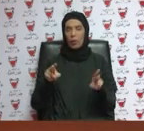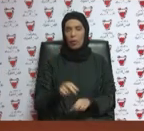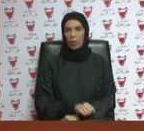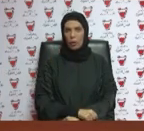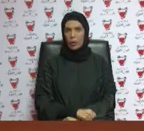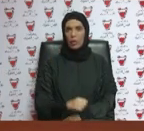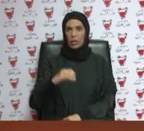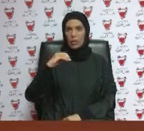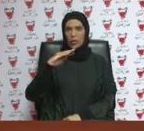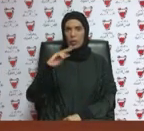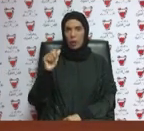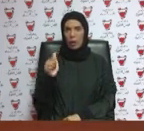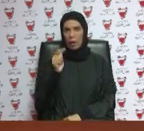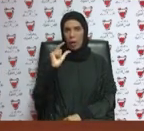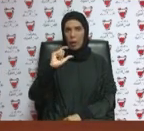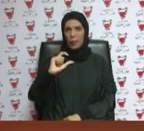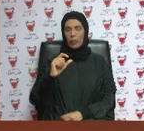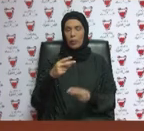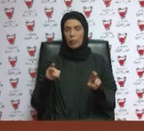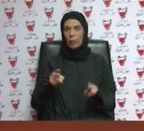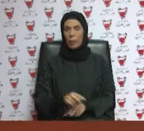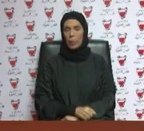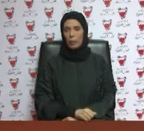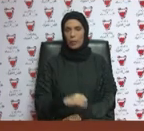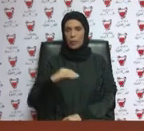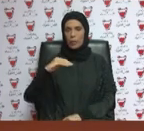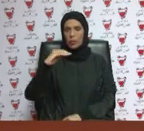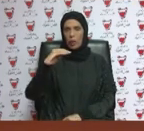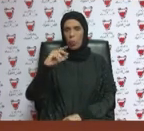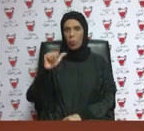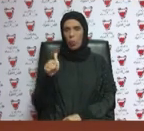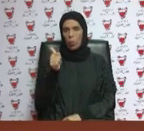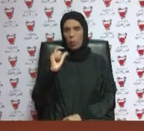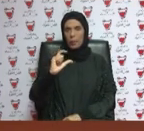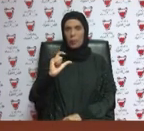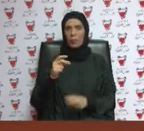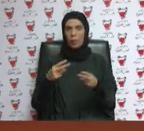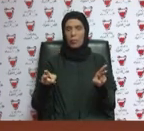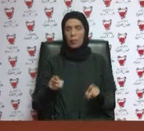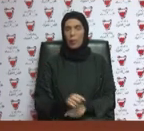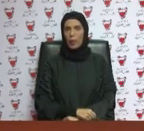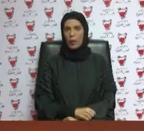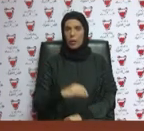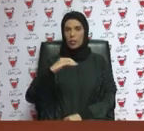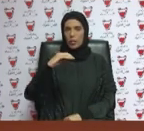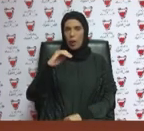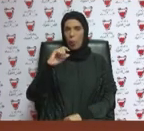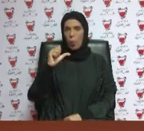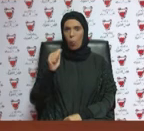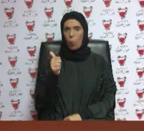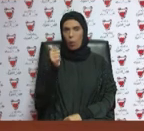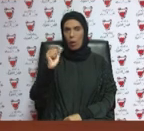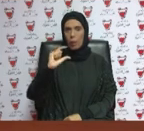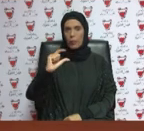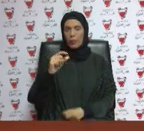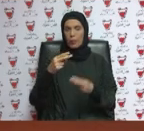الدكتورة جهاد عبد الله محمد الفاضل، جواد حبيب جواد الخياط، جواد عبد الله عباس